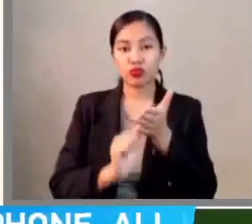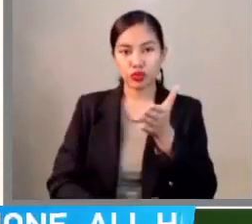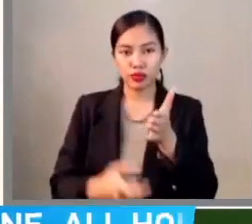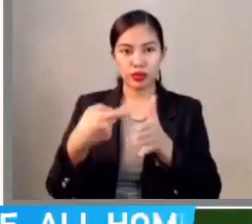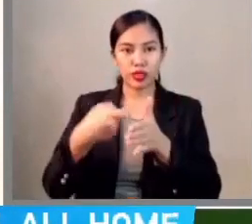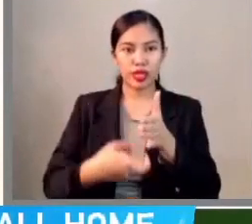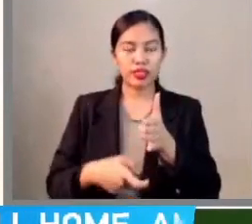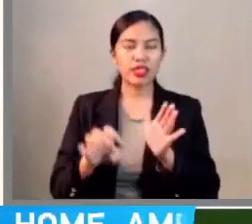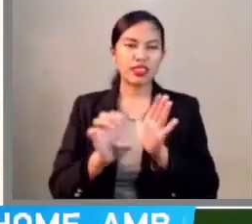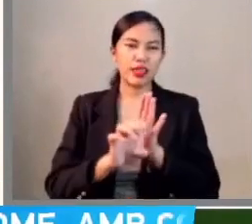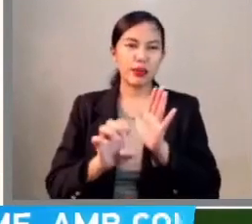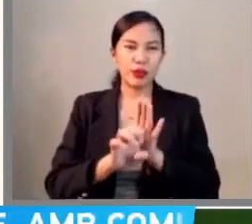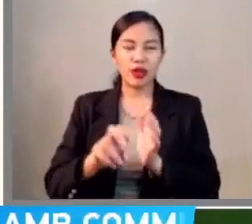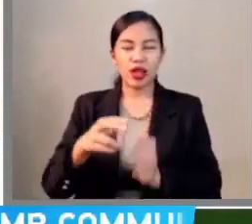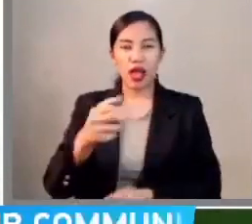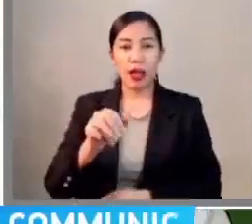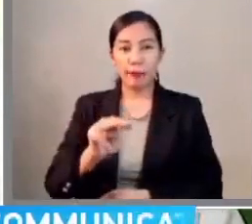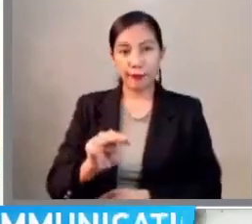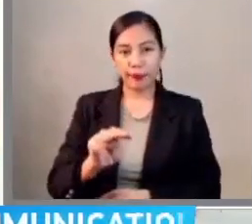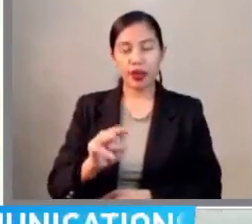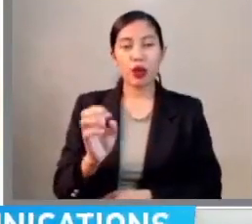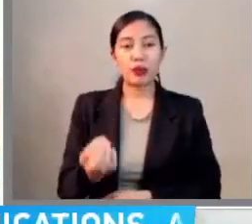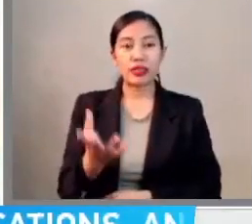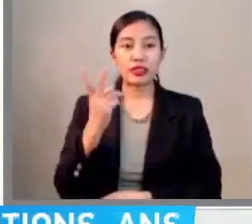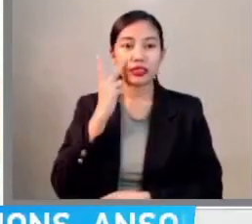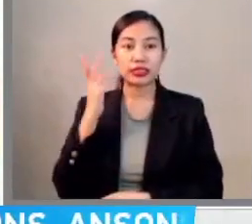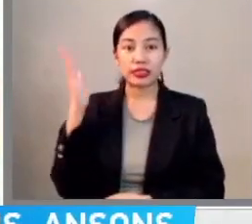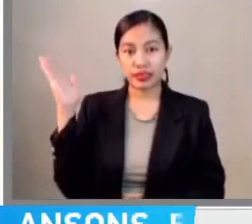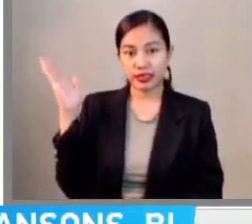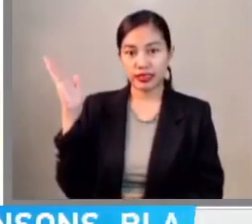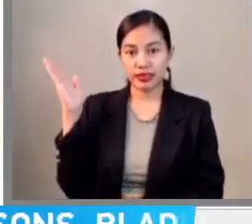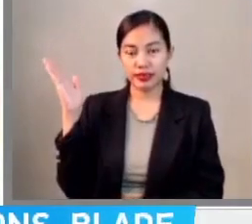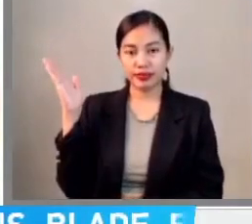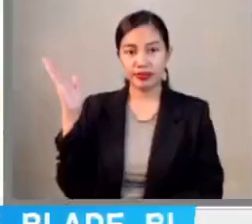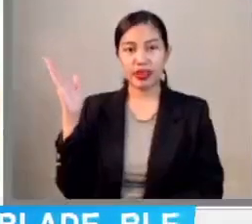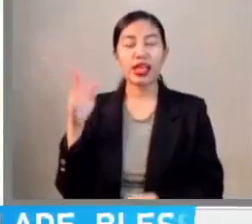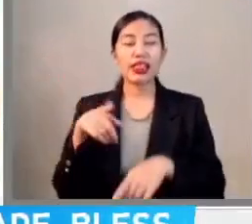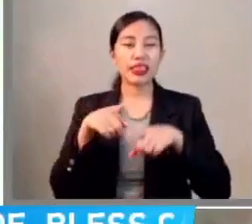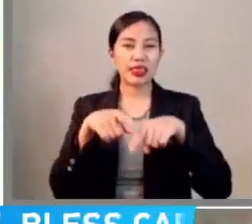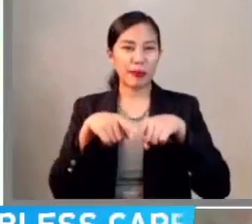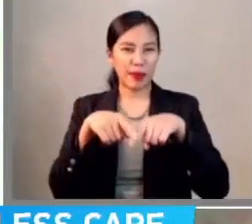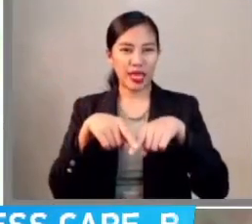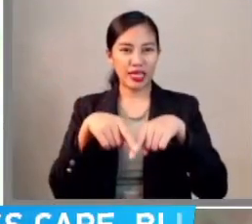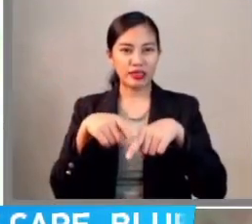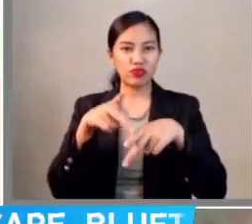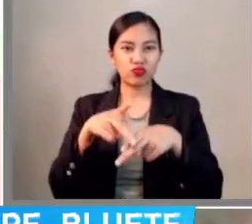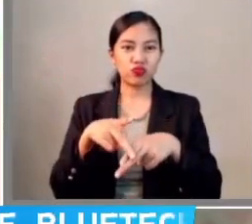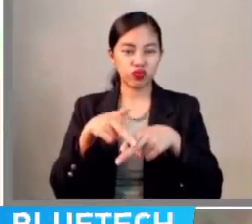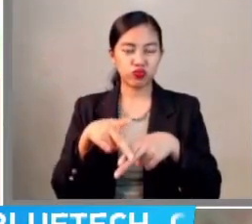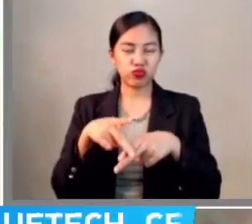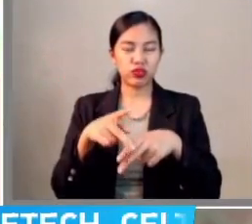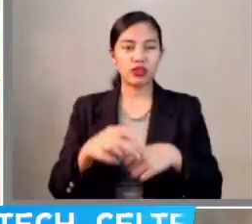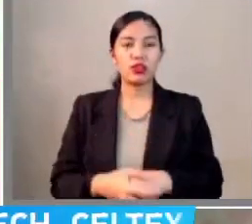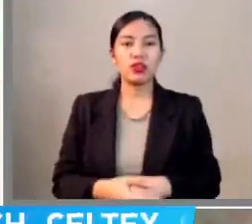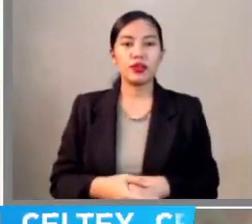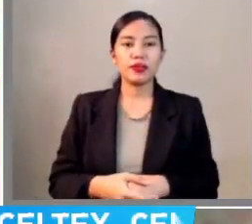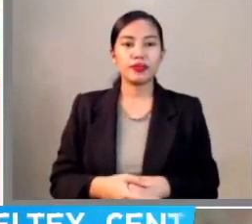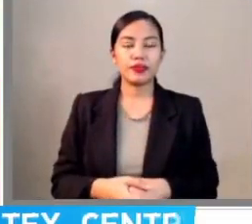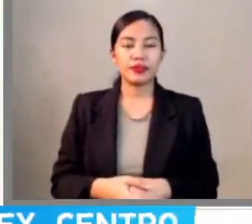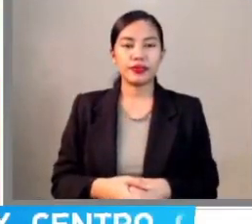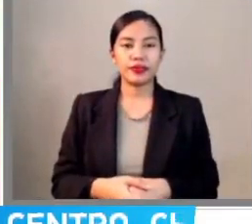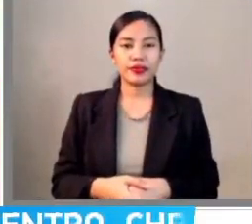ng 20 hanggang 284 pesos depende sa timbang. Sabi ng Philippine Amalgamated